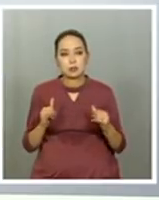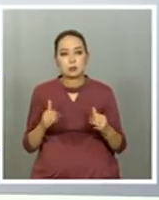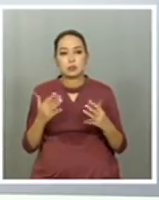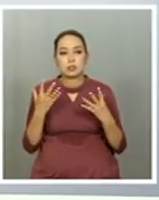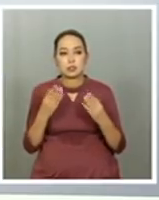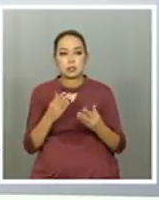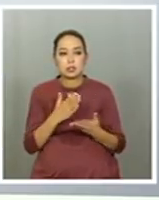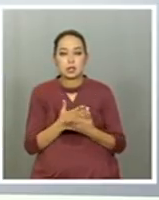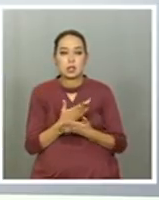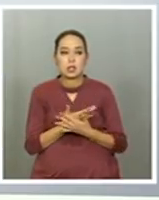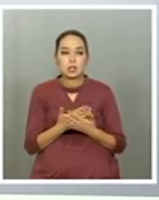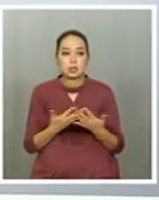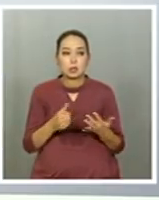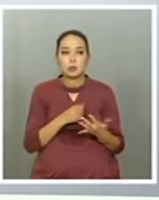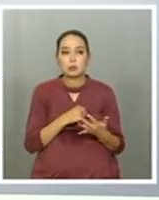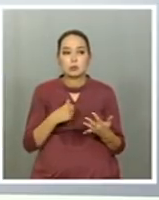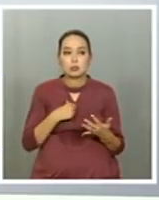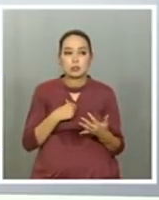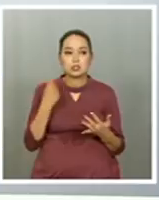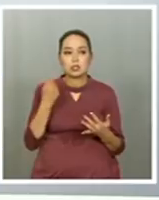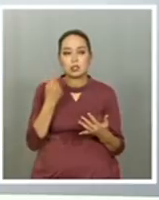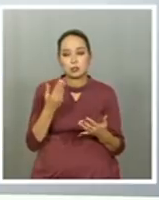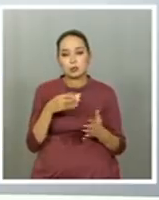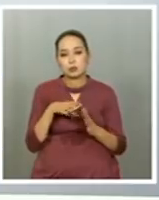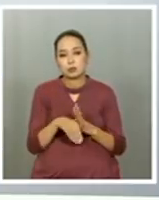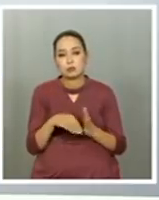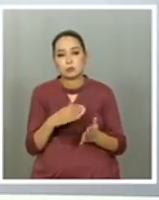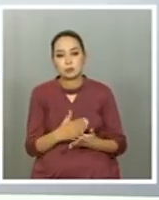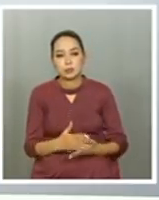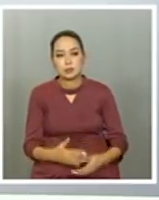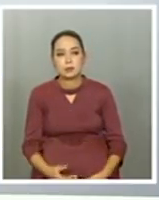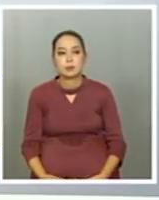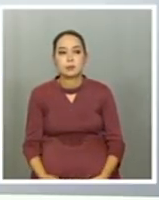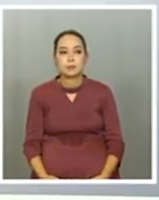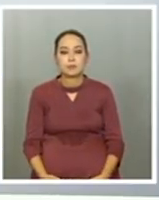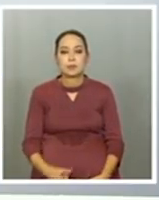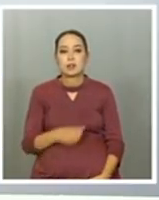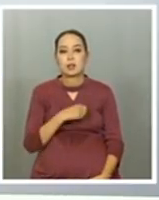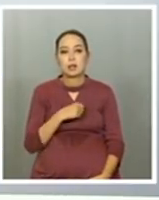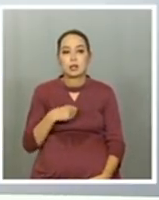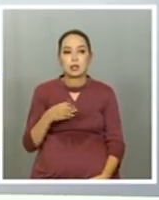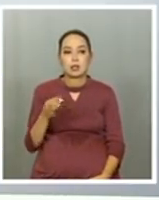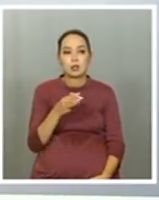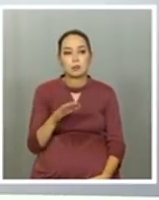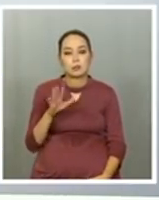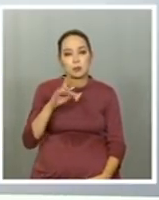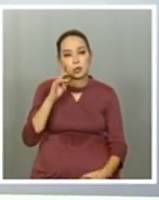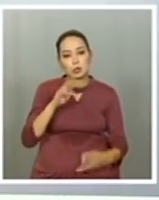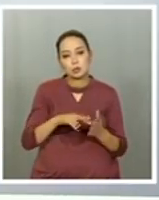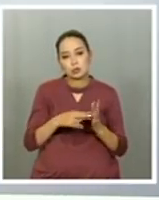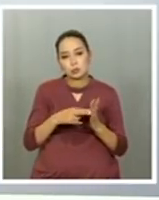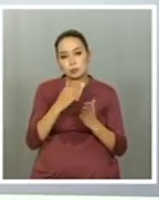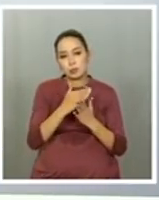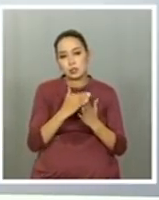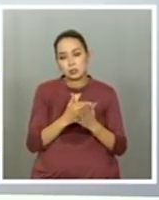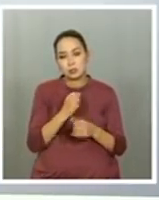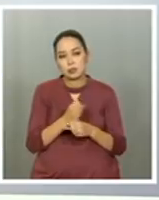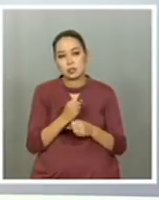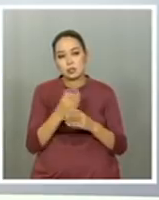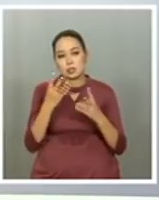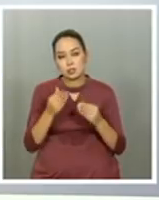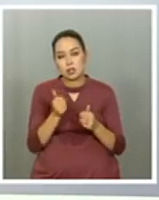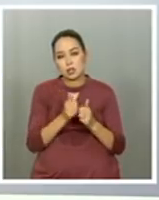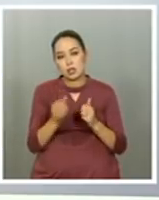әртүрлі және өзіндік шаруашылық құрылымы бар. Яғни әр аймаққа жоспар бағдарлама жасаған кезде осы әр